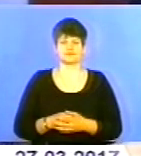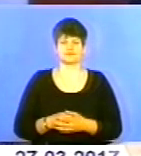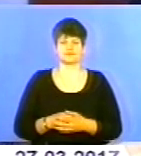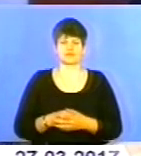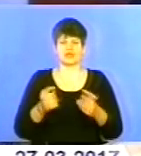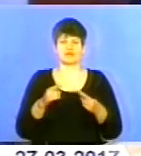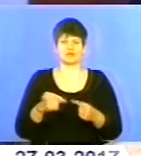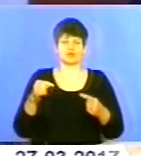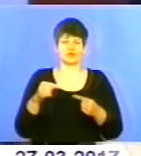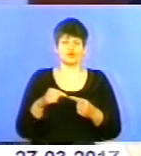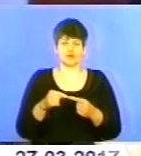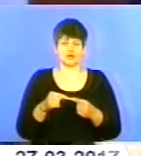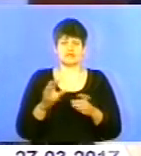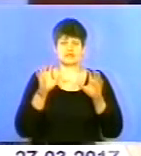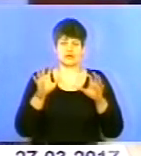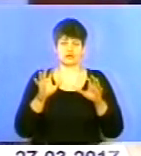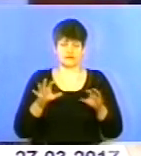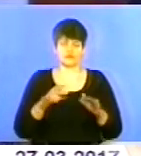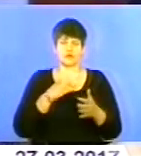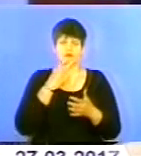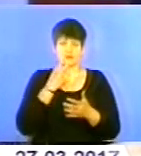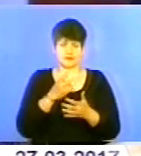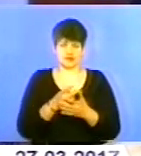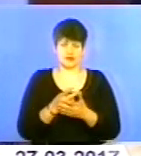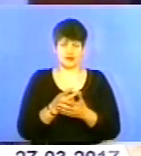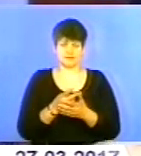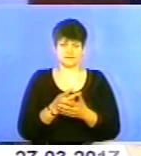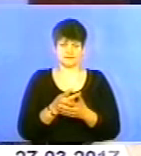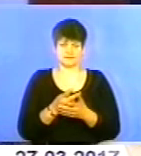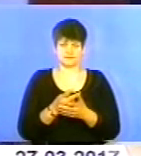Відповідно, законодавство передбачає, що